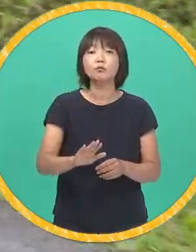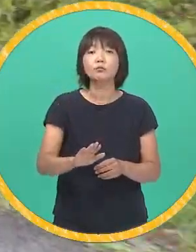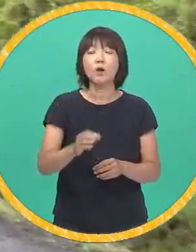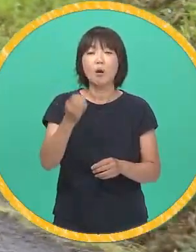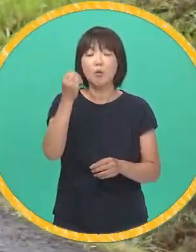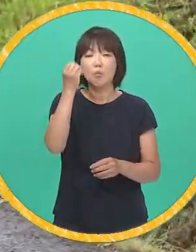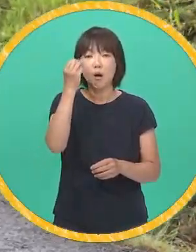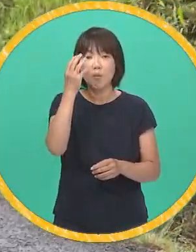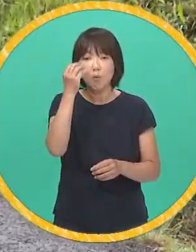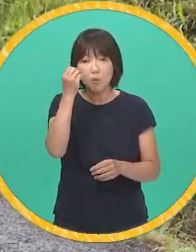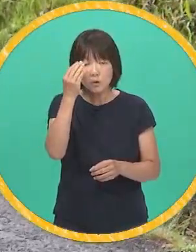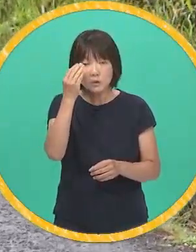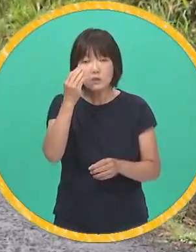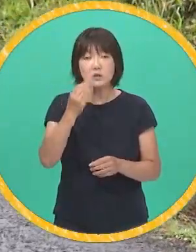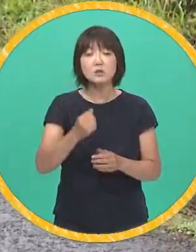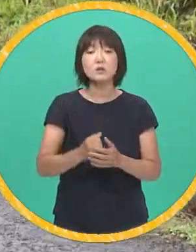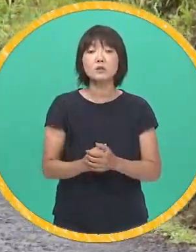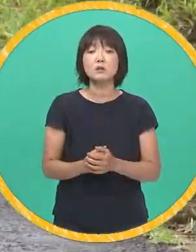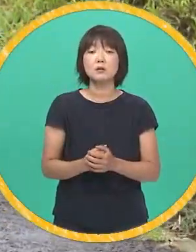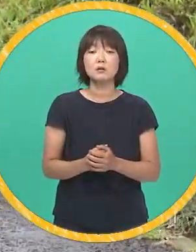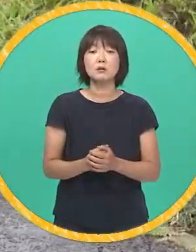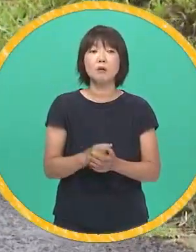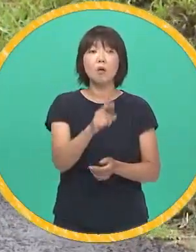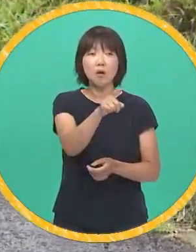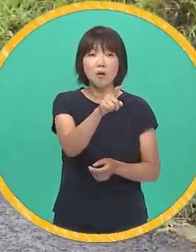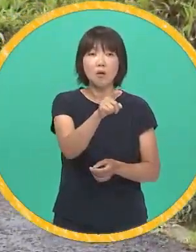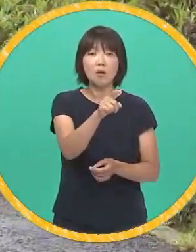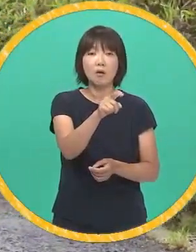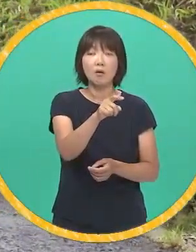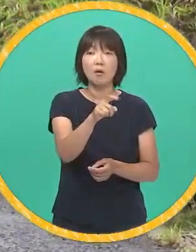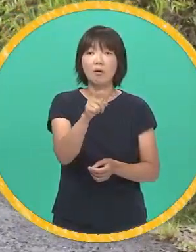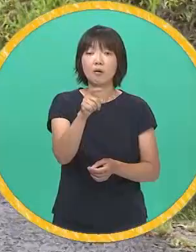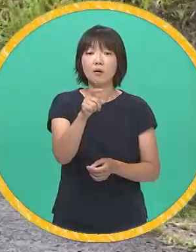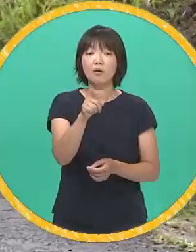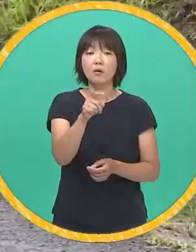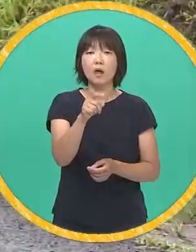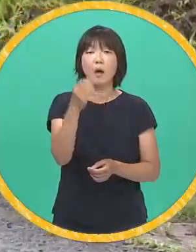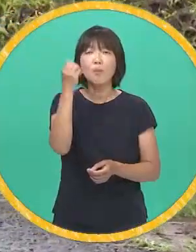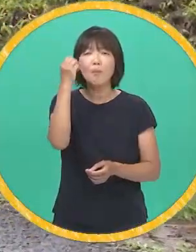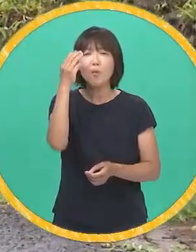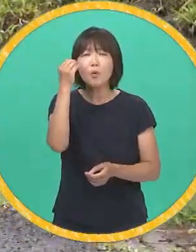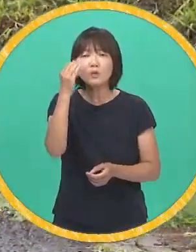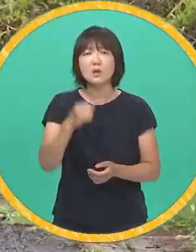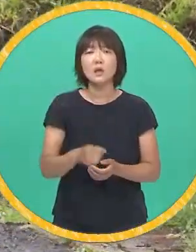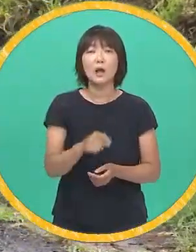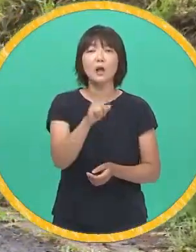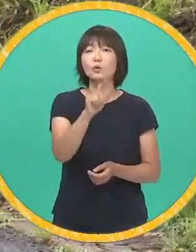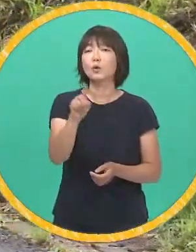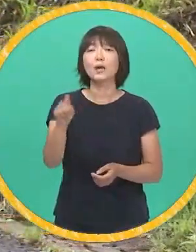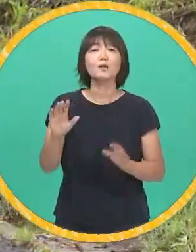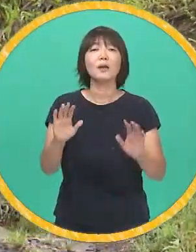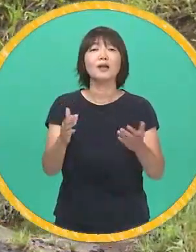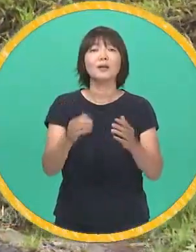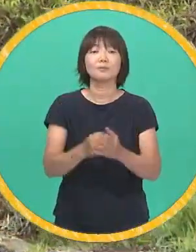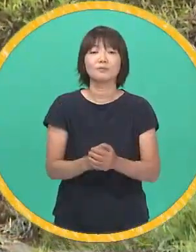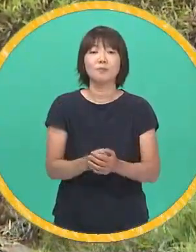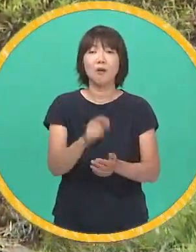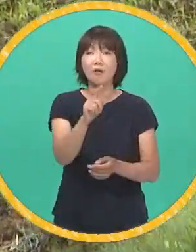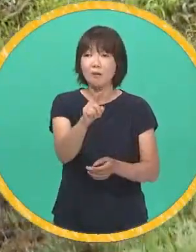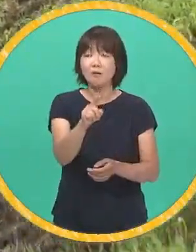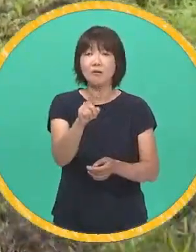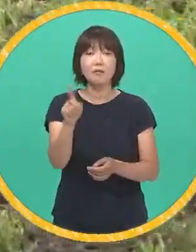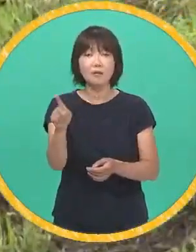幻の渦ようん俺この a そんな the 幻なんだから適当に探すのやめてよチコの